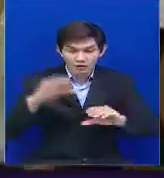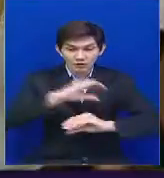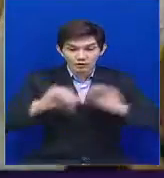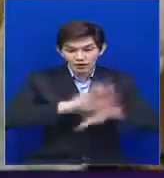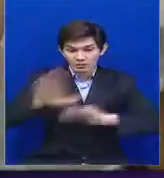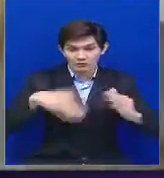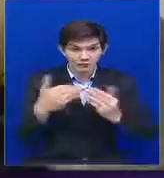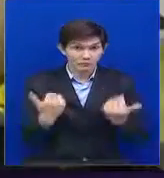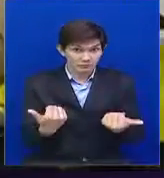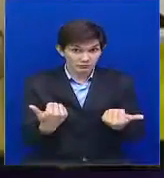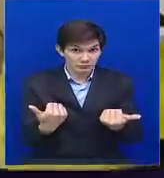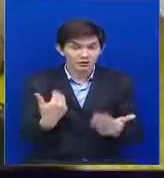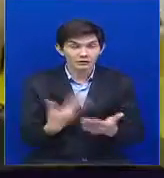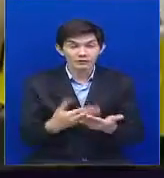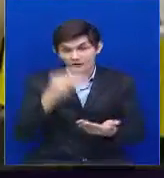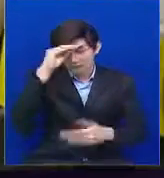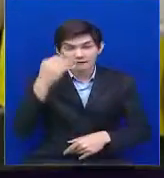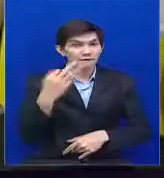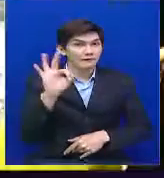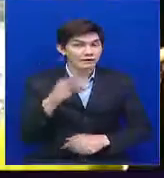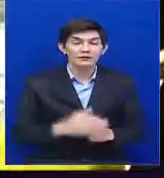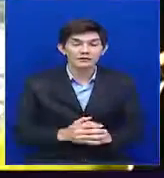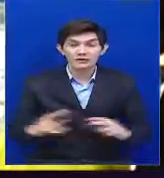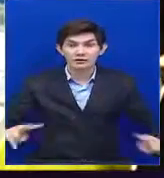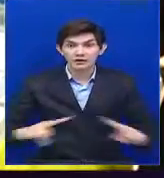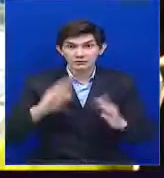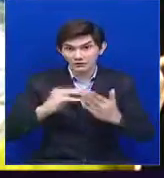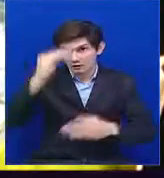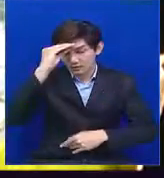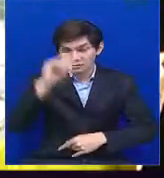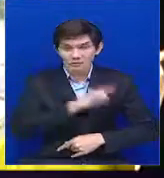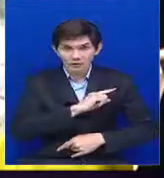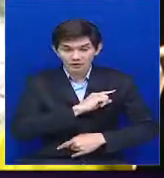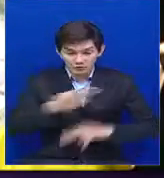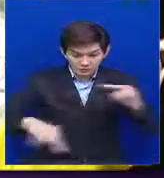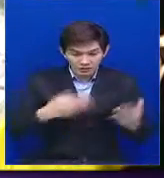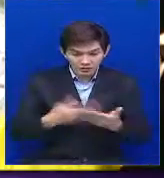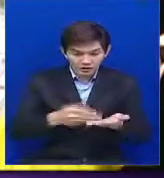นไม่ต้องเสียค่าใช้จ่ายใดๆกระทรวงศึกษาธิการนะคะจะดูแลและจั